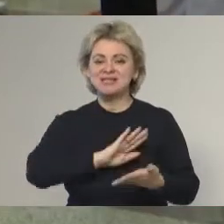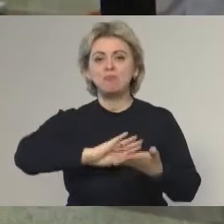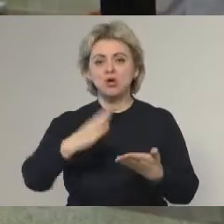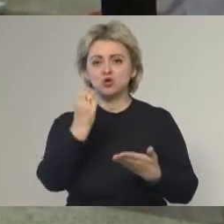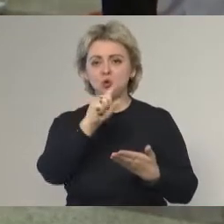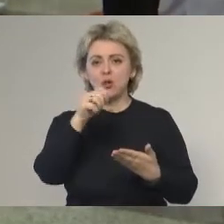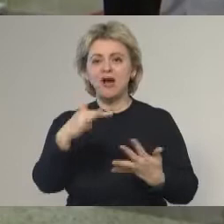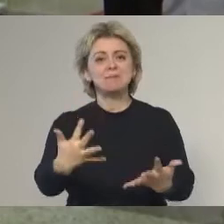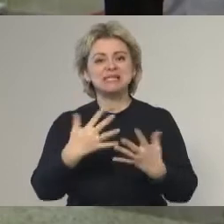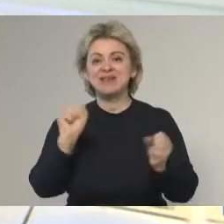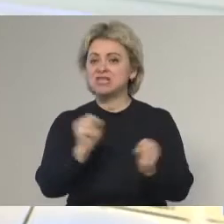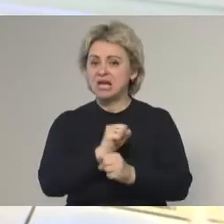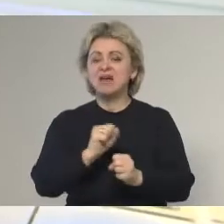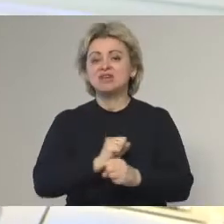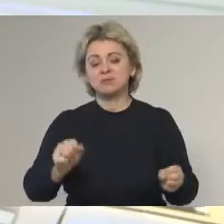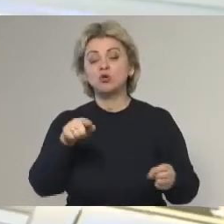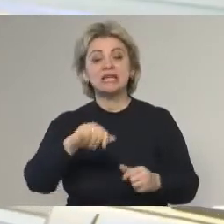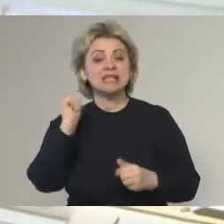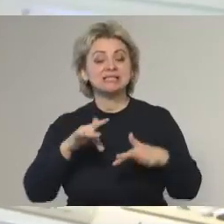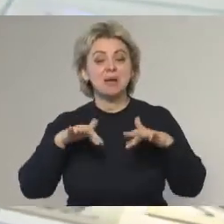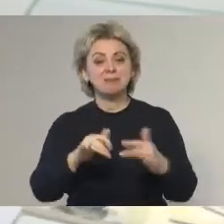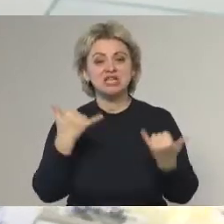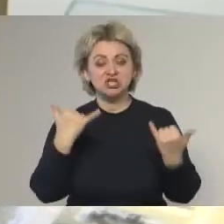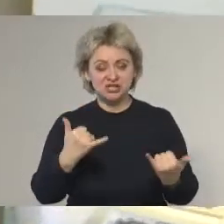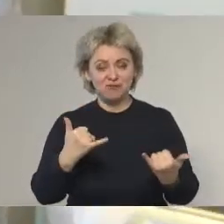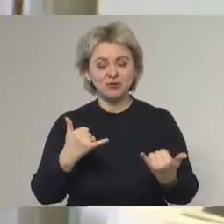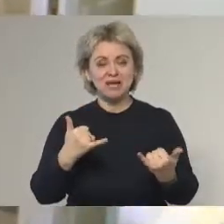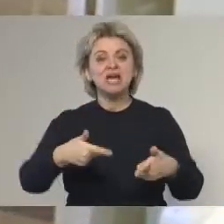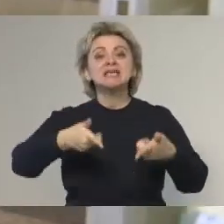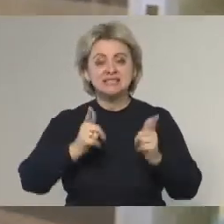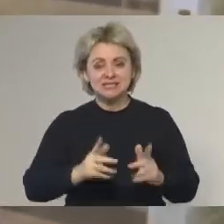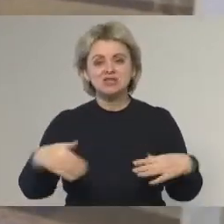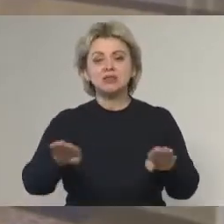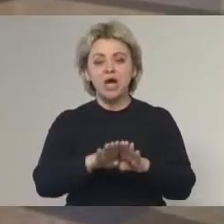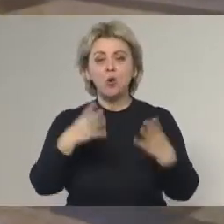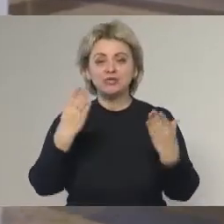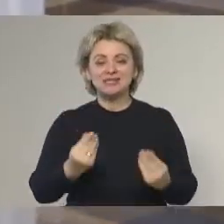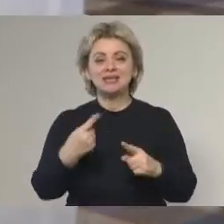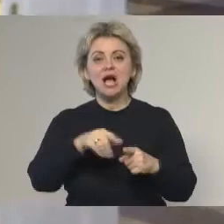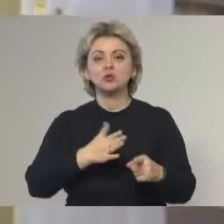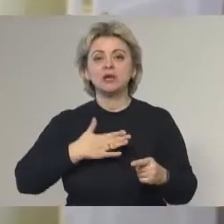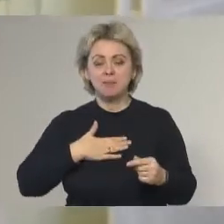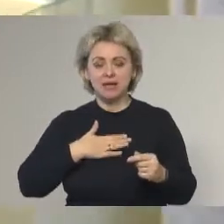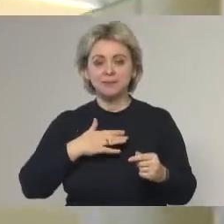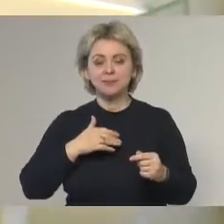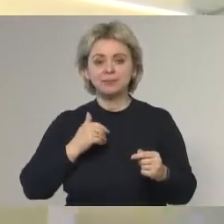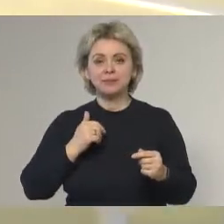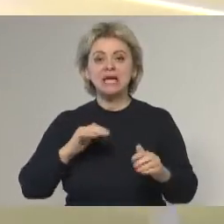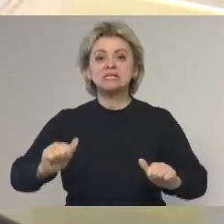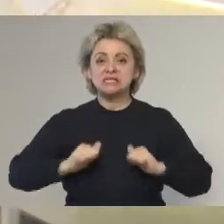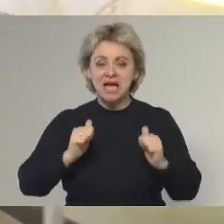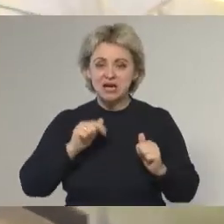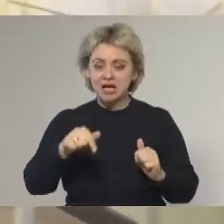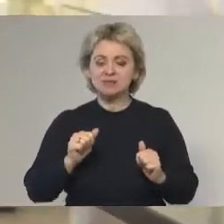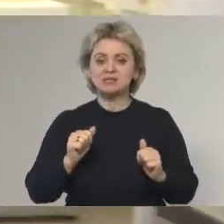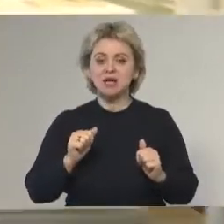Шолохова представить нельзя. Ну, на самом деле сегодня действительно такой день, в который мы стараемся.